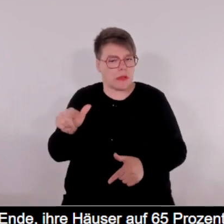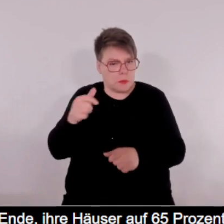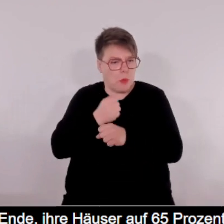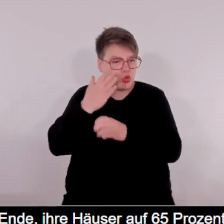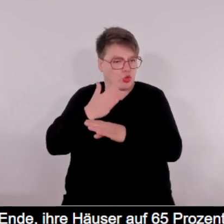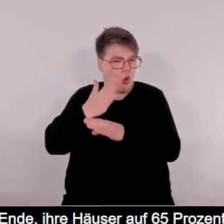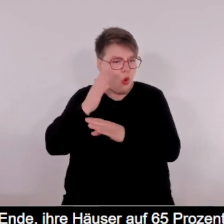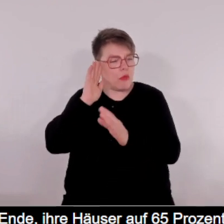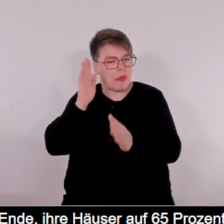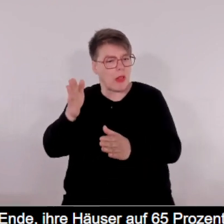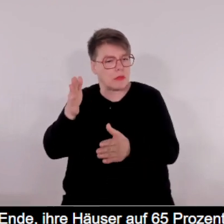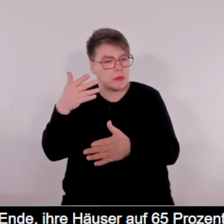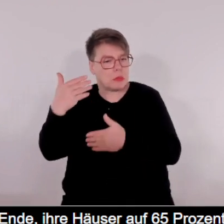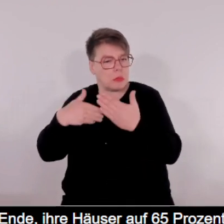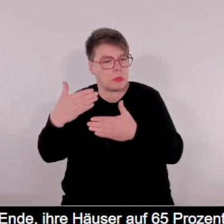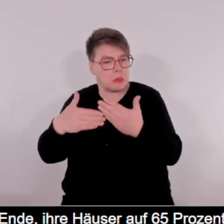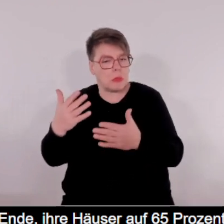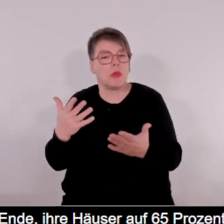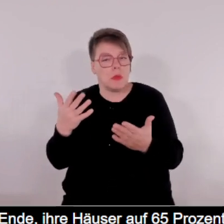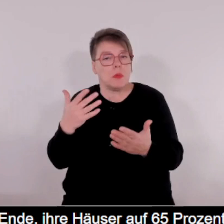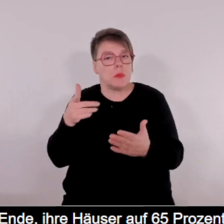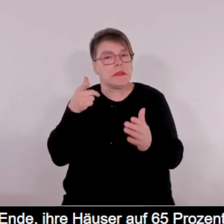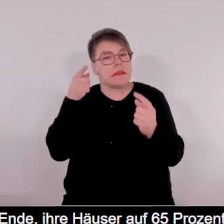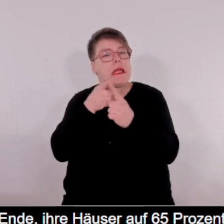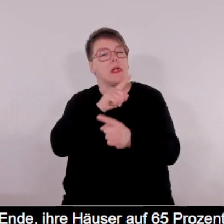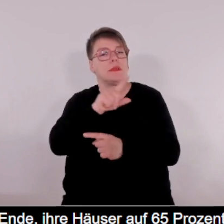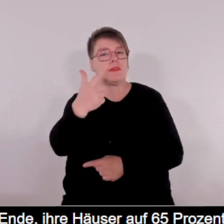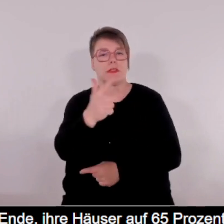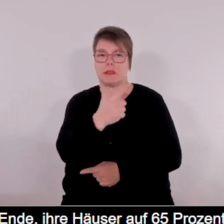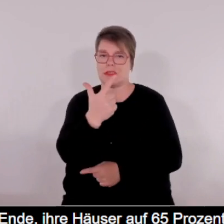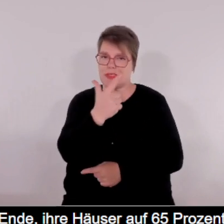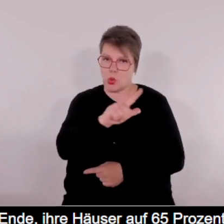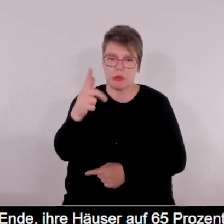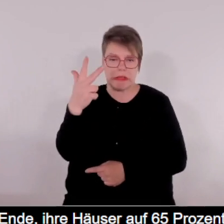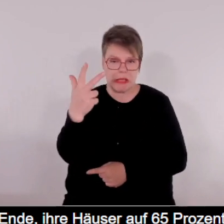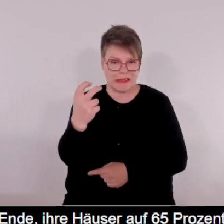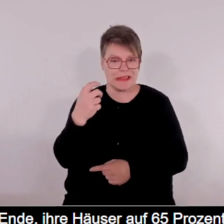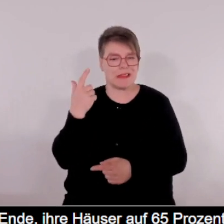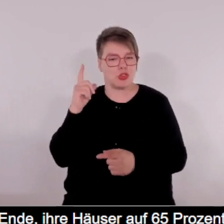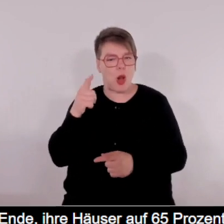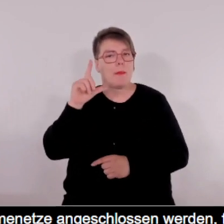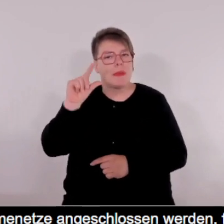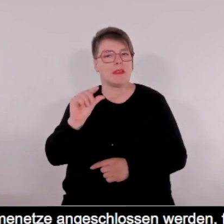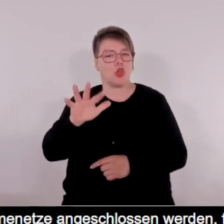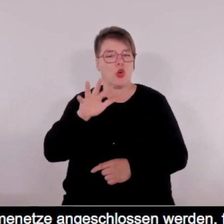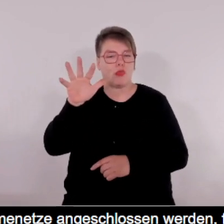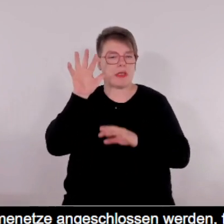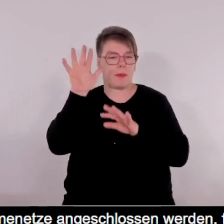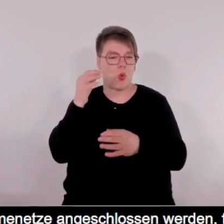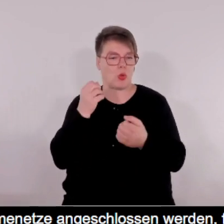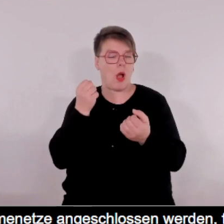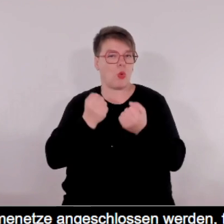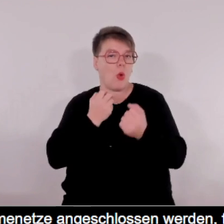der hier nennenswert liefert, ist der Freistaat Bayern. Wir haben von 8,4 Millionen PKWs in Bayern